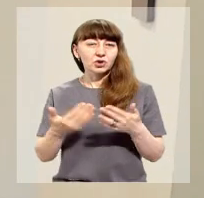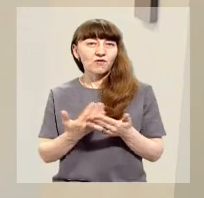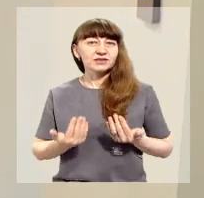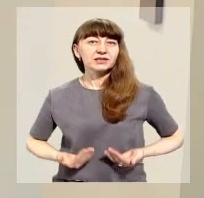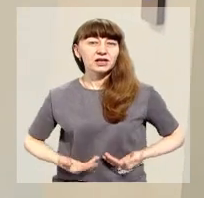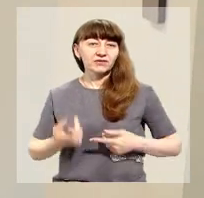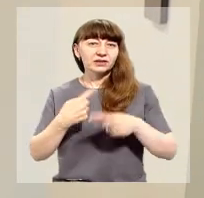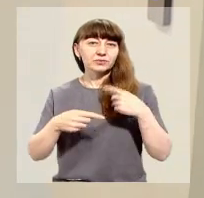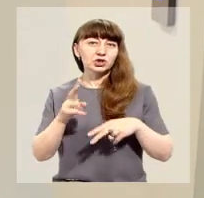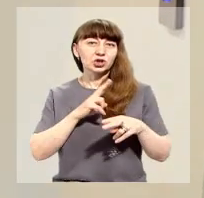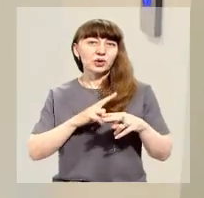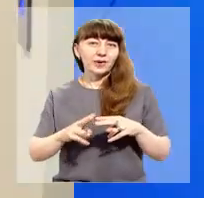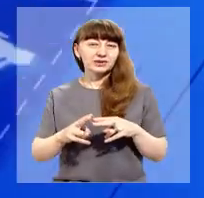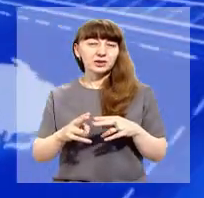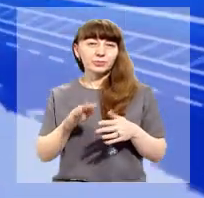Возмещение ущерба продолжается.